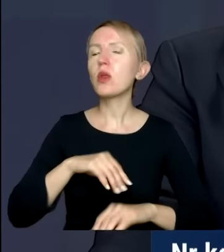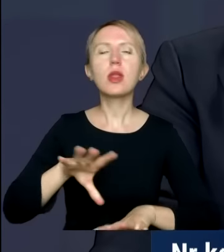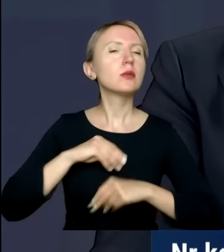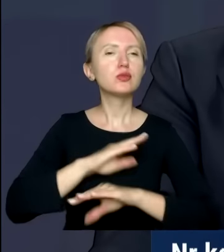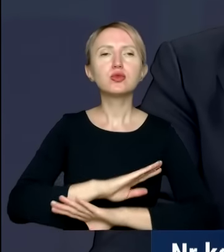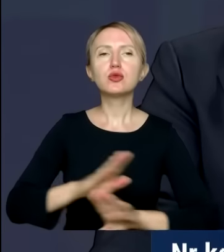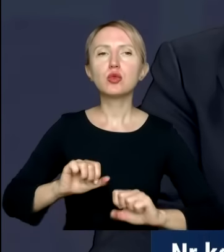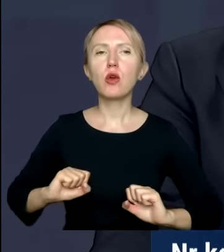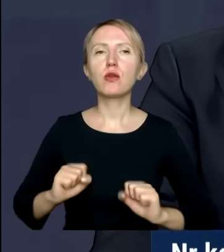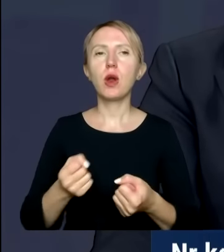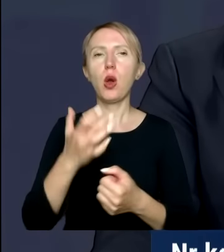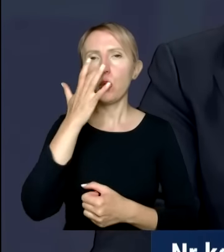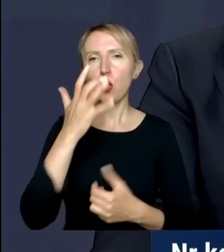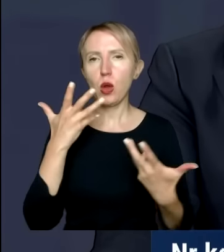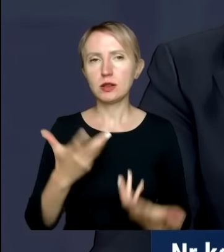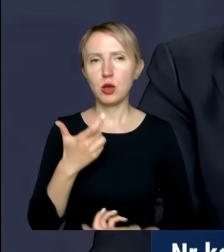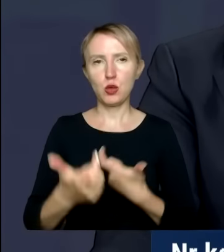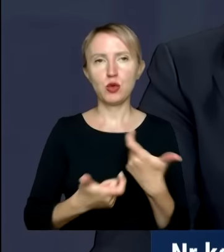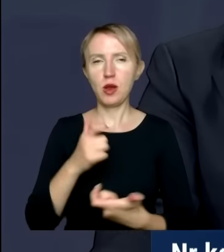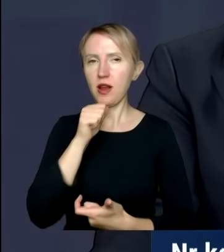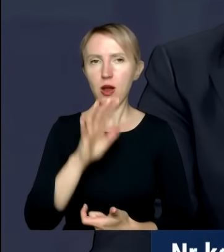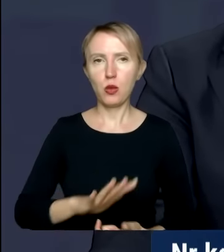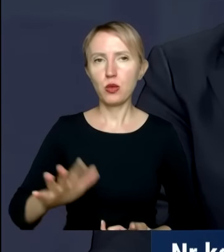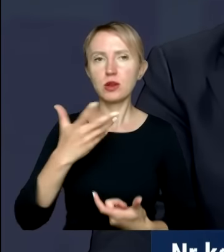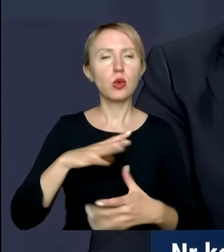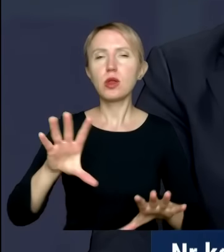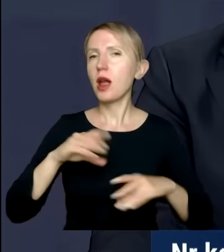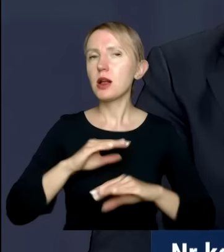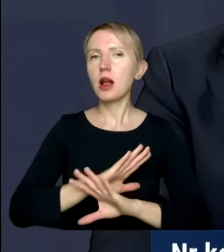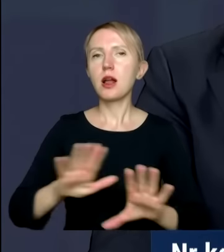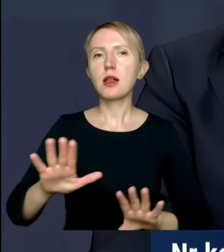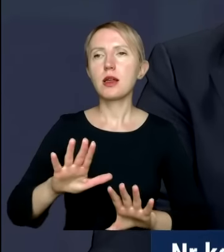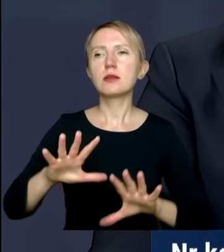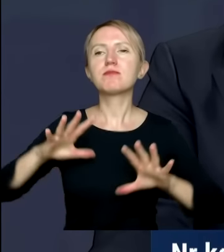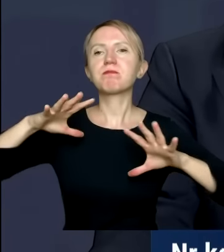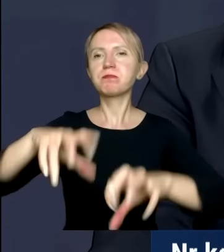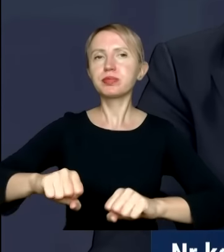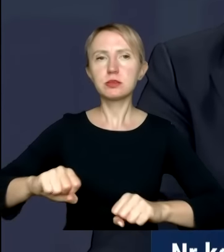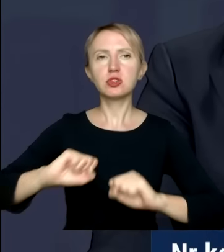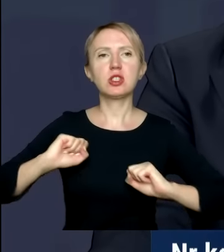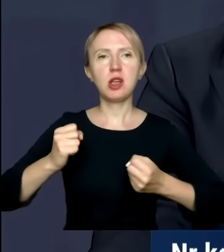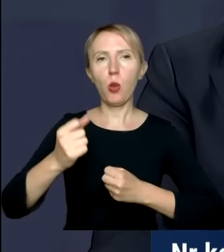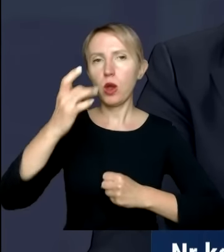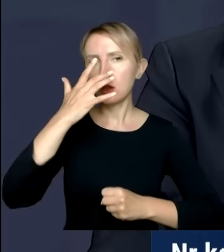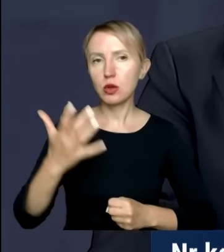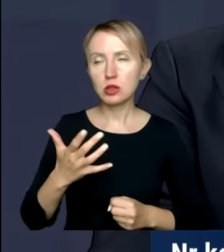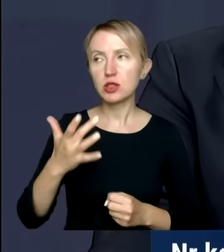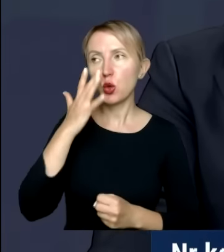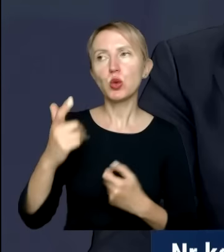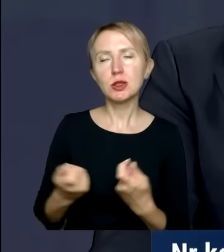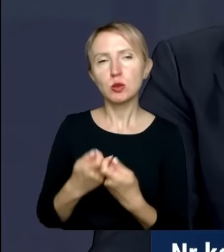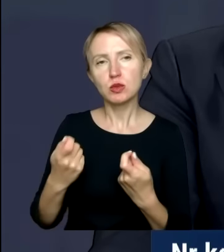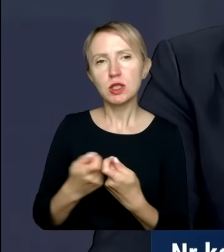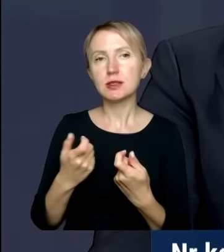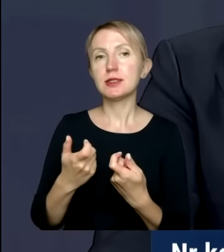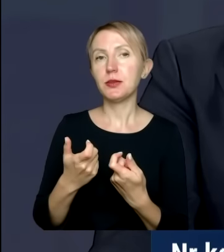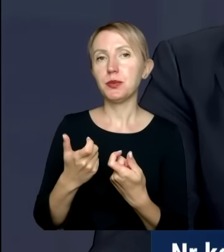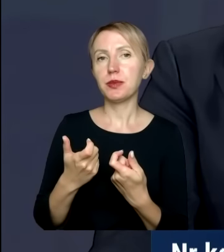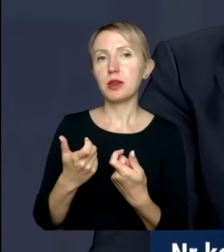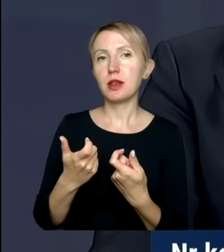które Rosja chce wykonywać w Europie nie akceptował imperialnej polityki Rosji i to Rosji przeszkadzało i scenariusz